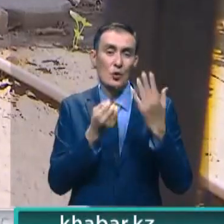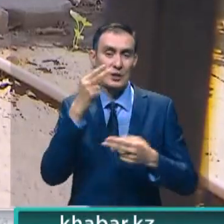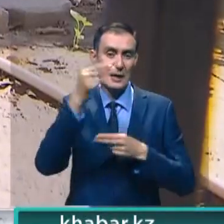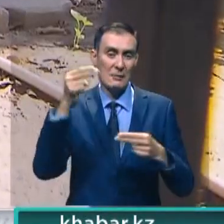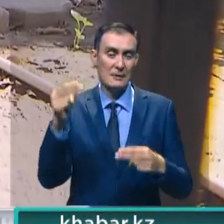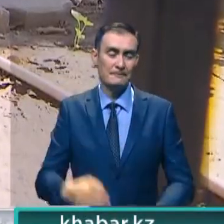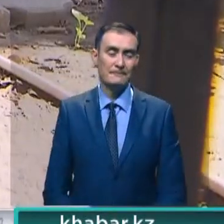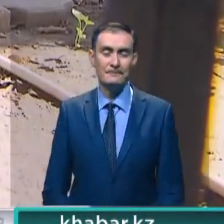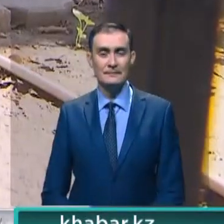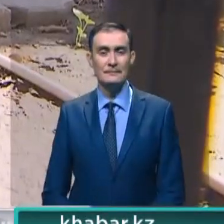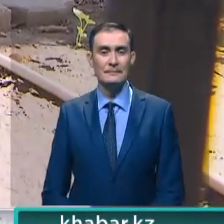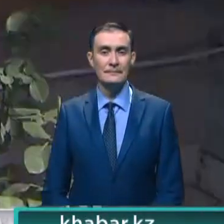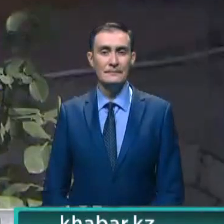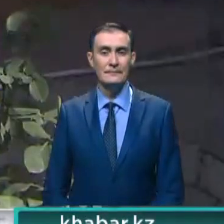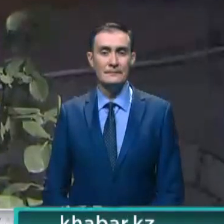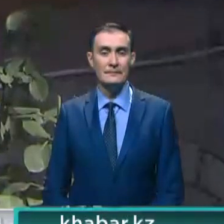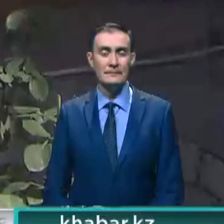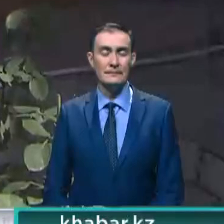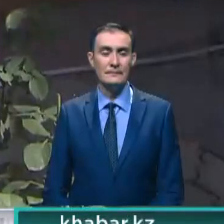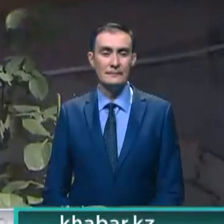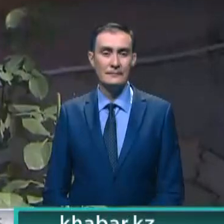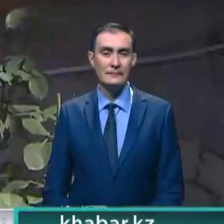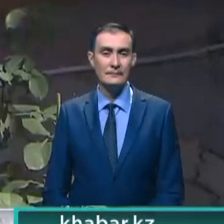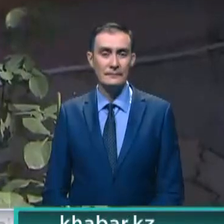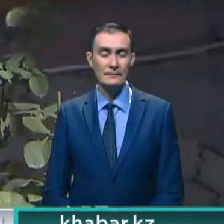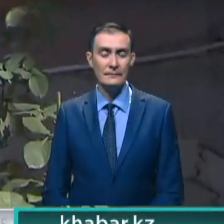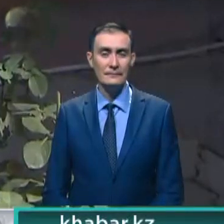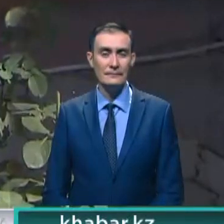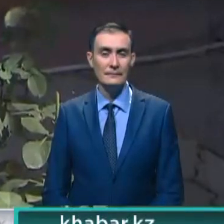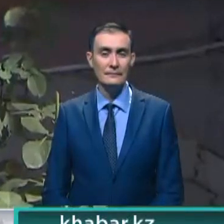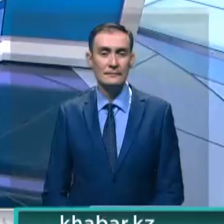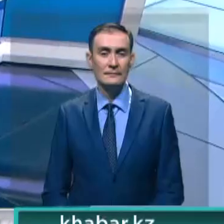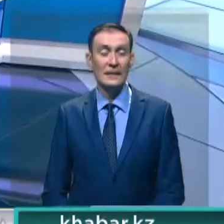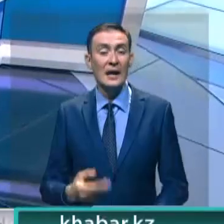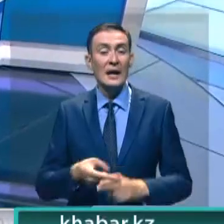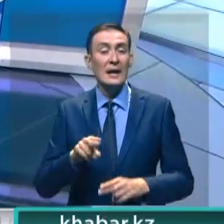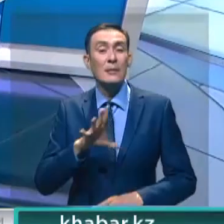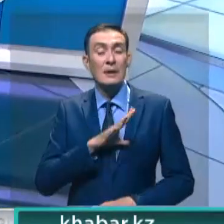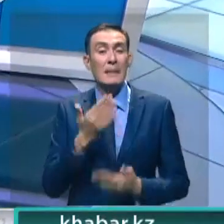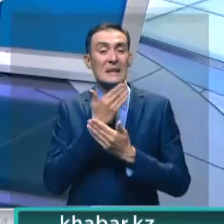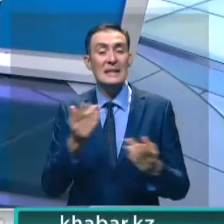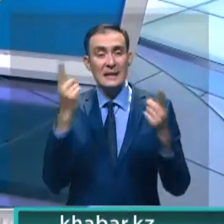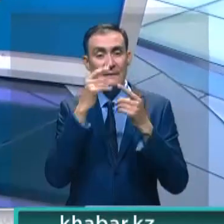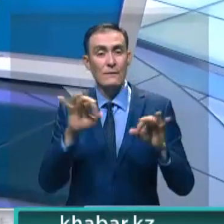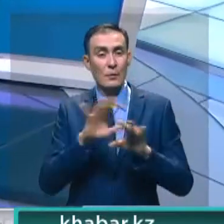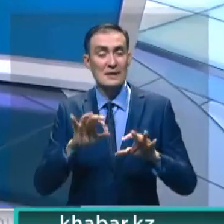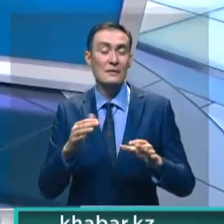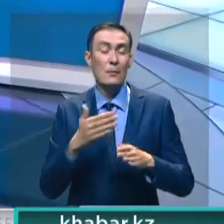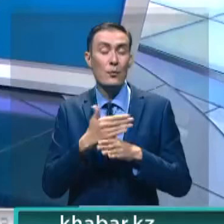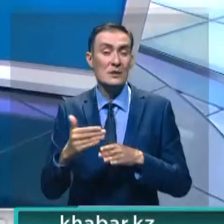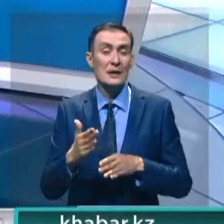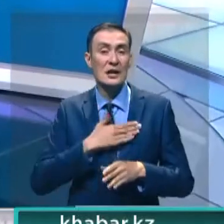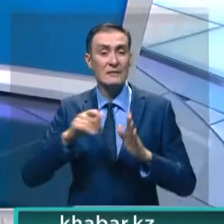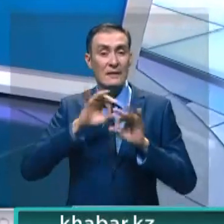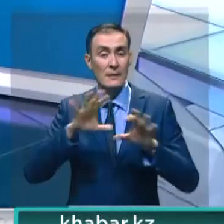тематики. Шапагат Мырзабекова, Валентин Лобанов. Итоги дня. Алматы. Это была последняя информация выпуска. Сразу